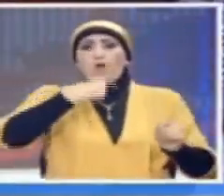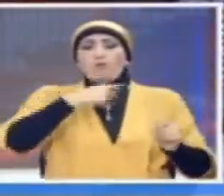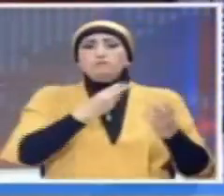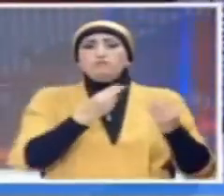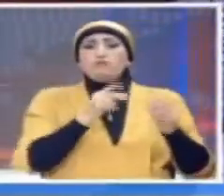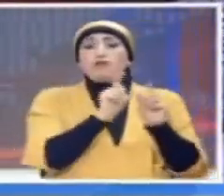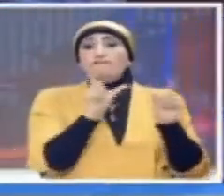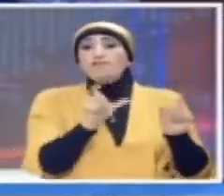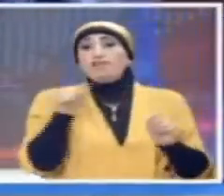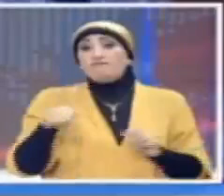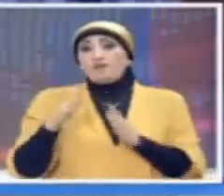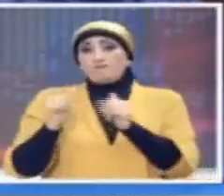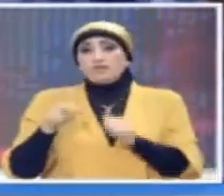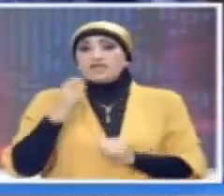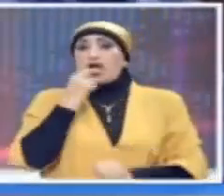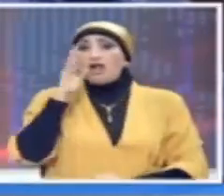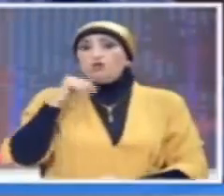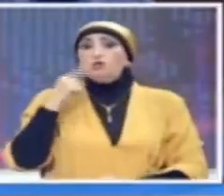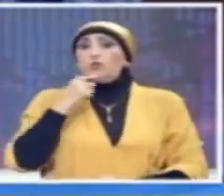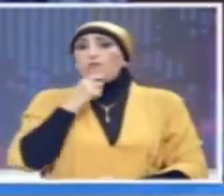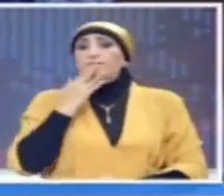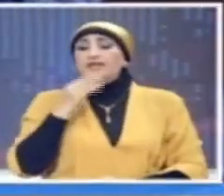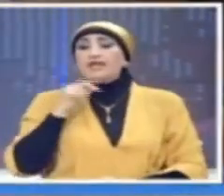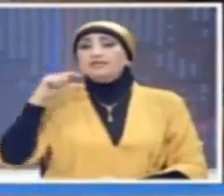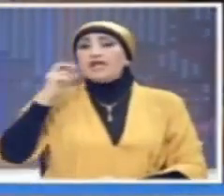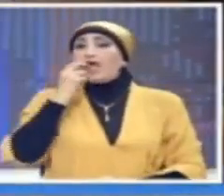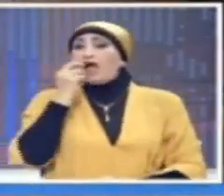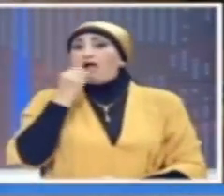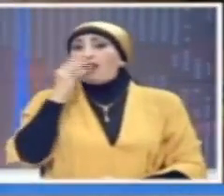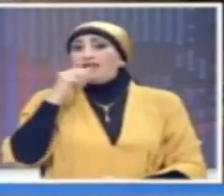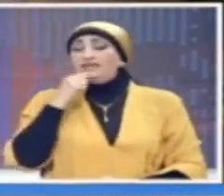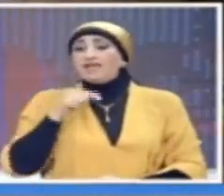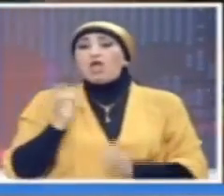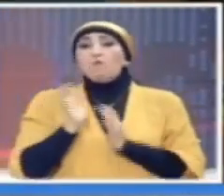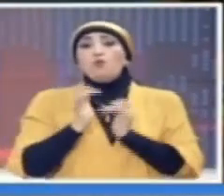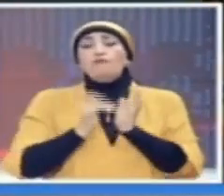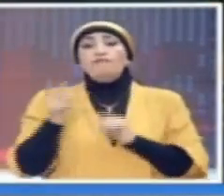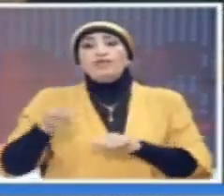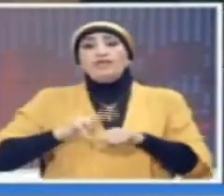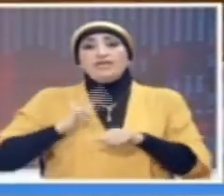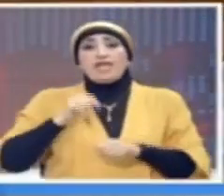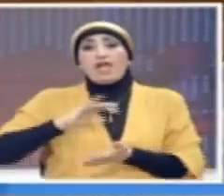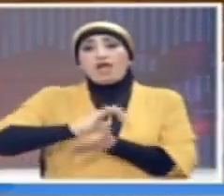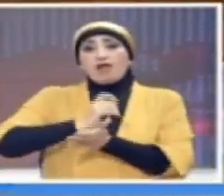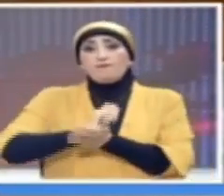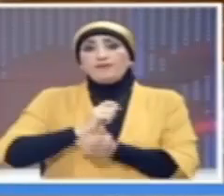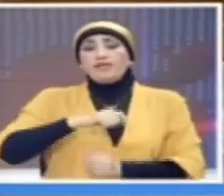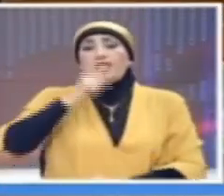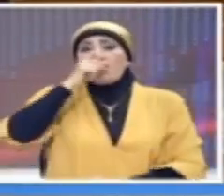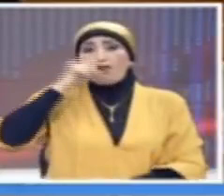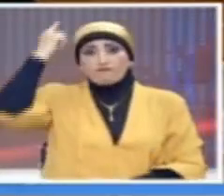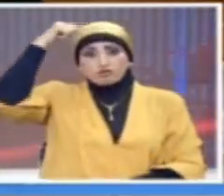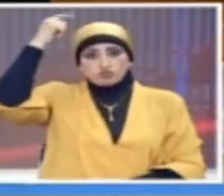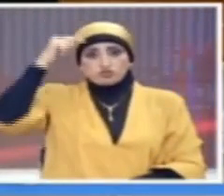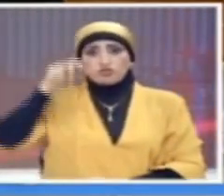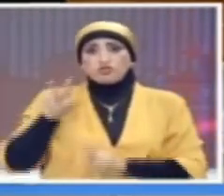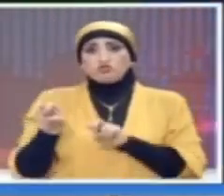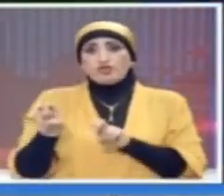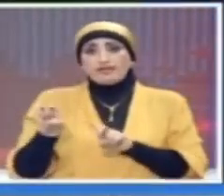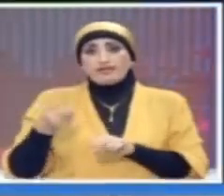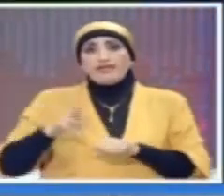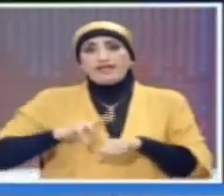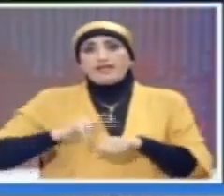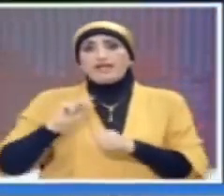في محافظات القاهرة، القليوبية، الدقهلية، المنوفية، الغربية، كفر الشيخ،